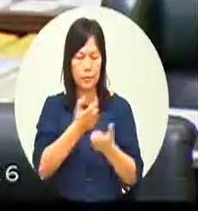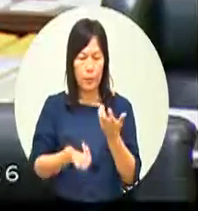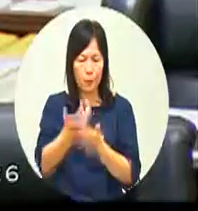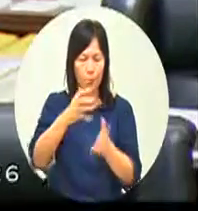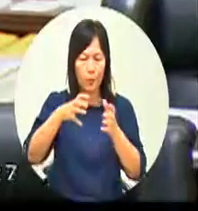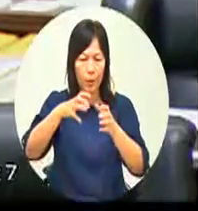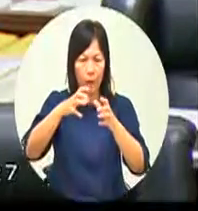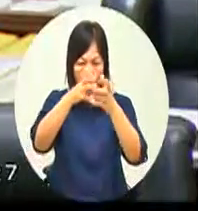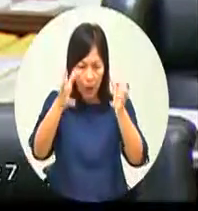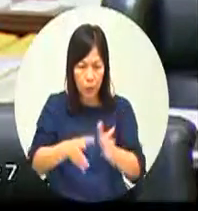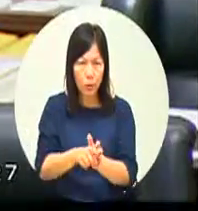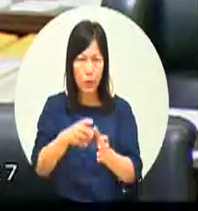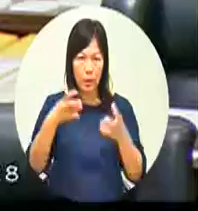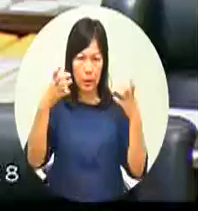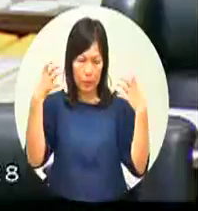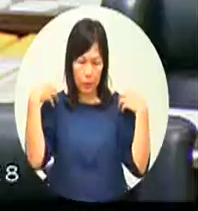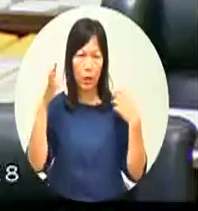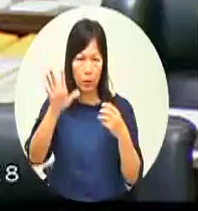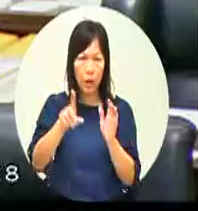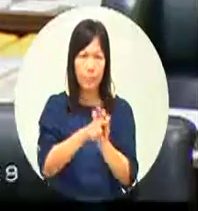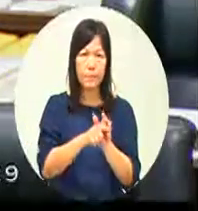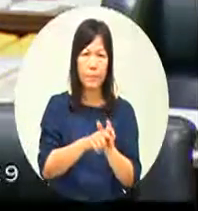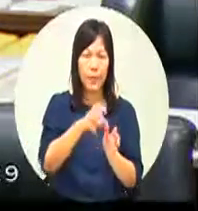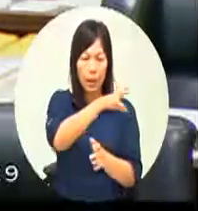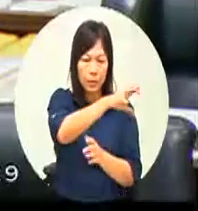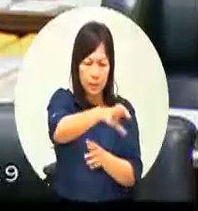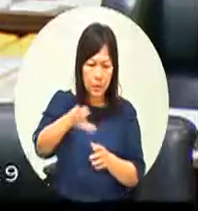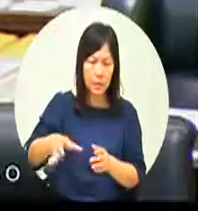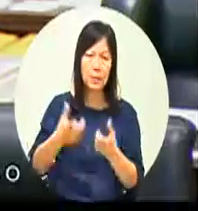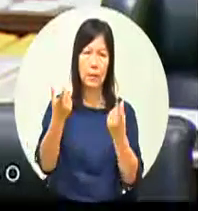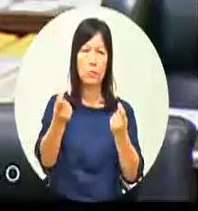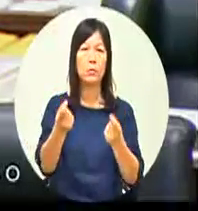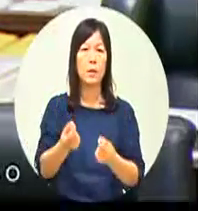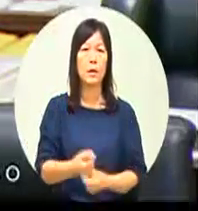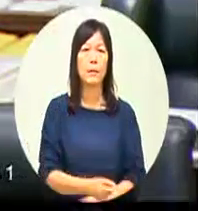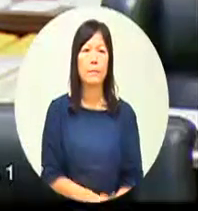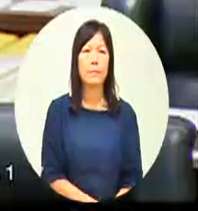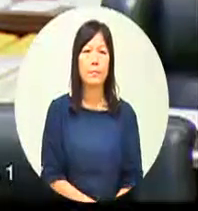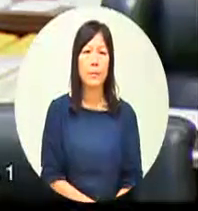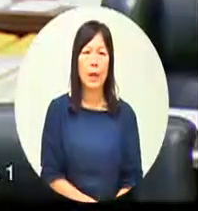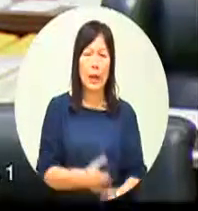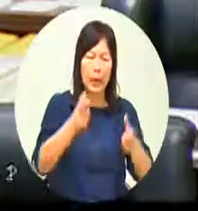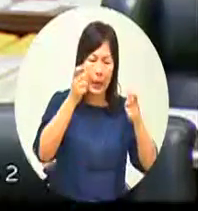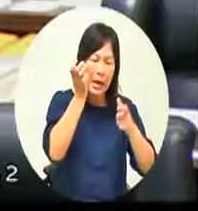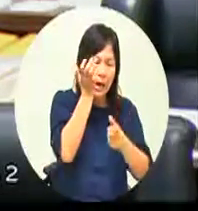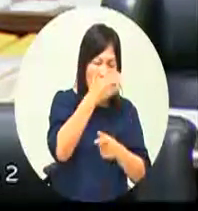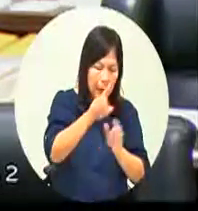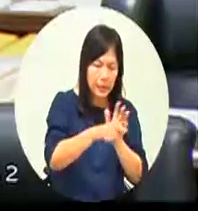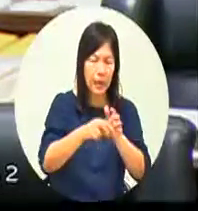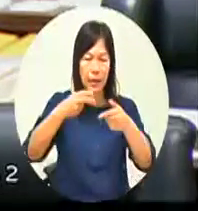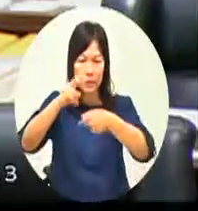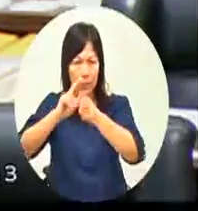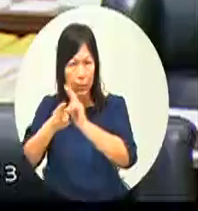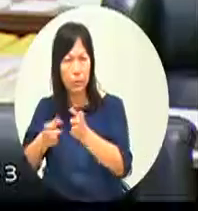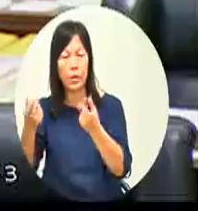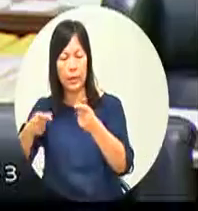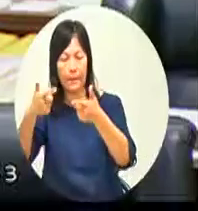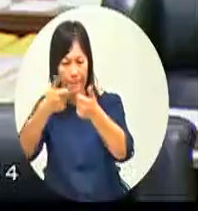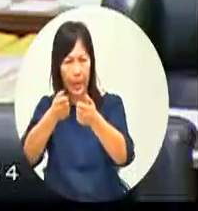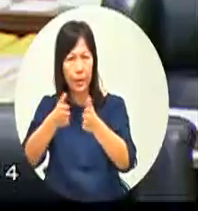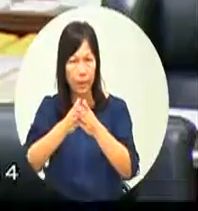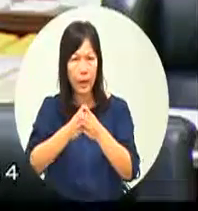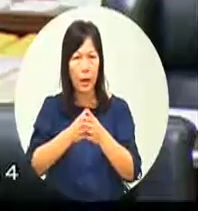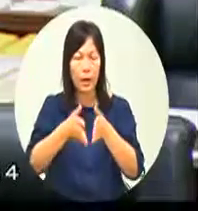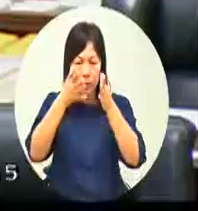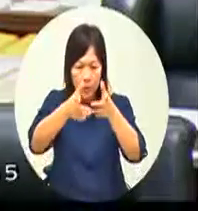论是哪一个四个厂都一样，冈山厂跟仁武厂也必须要做配合处理高